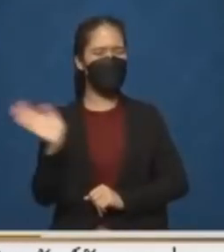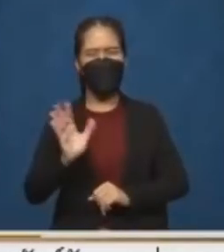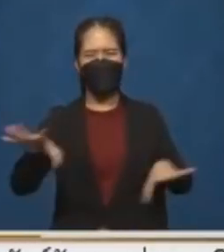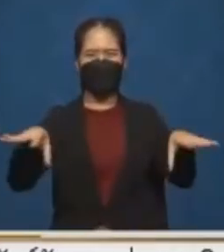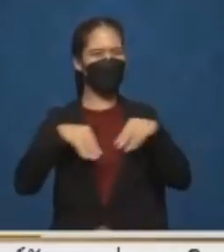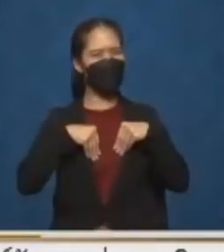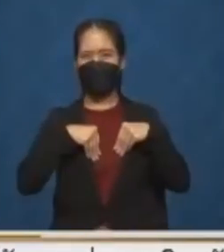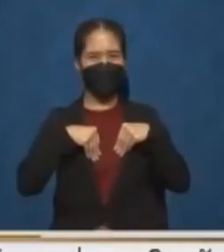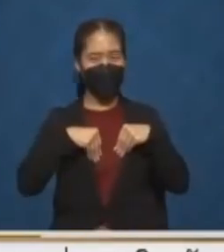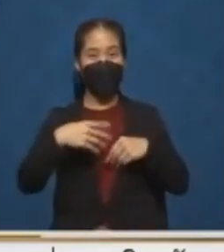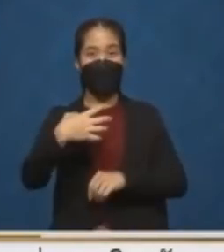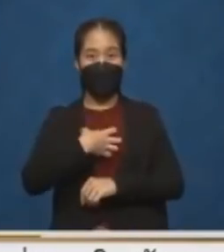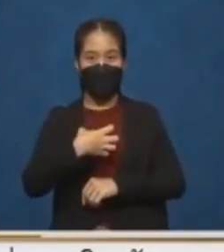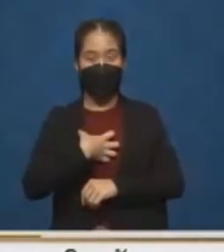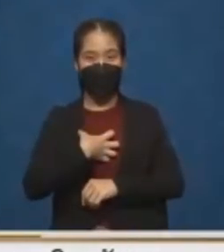อยากเรีกร้องให้สมาชิก